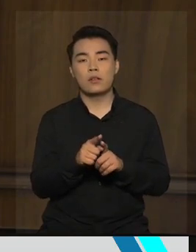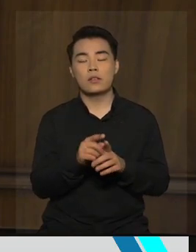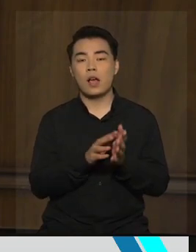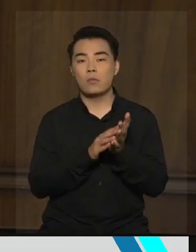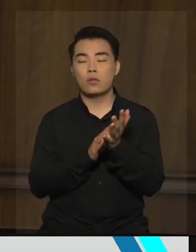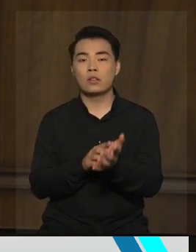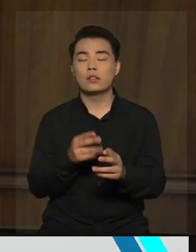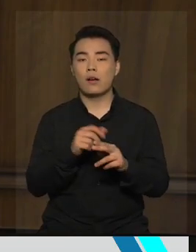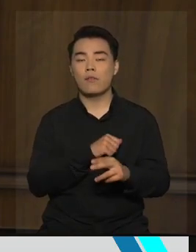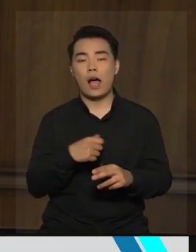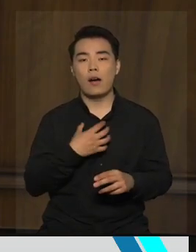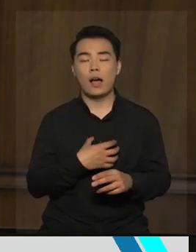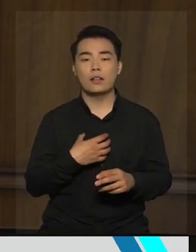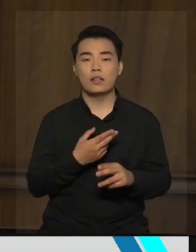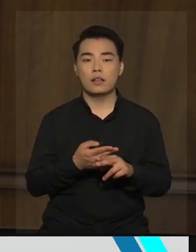всего